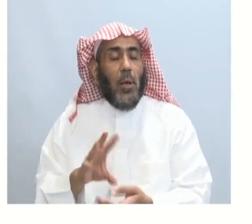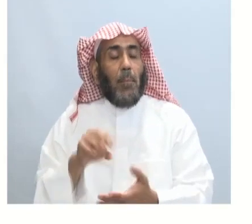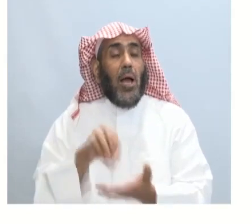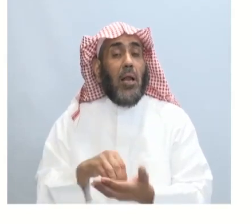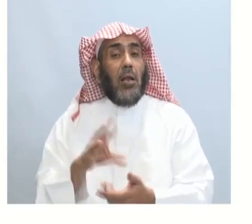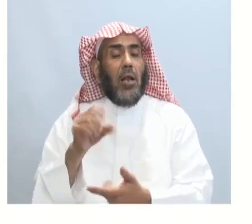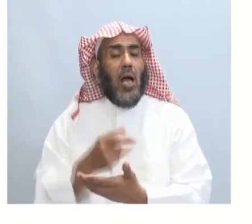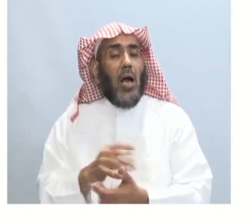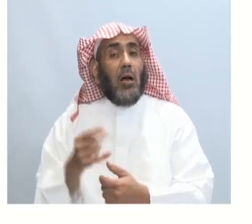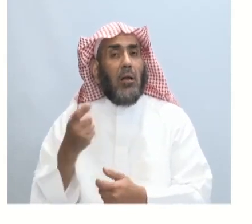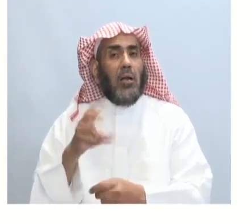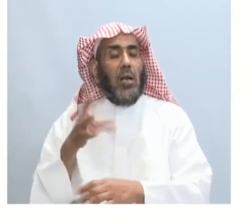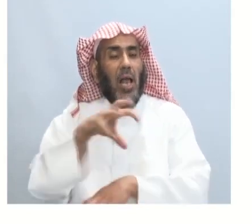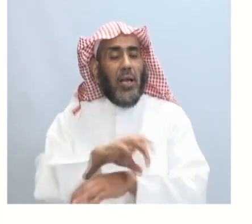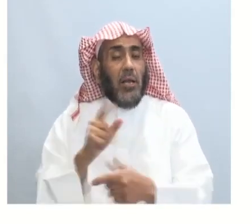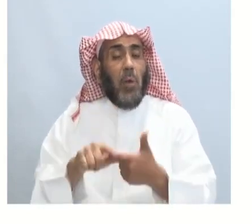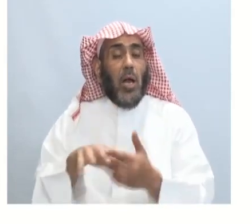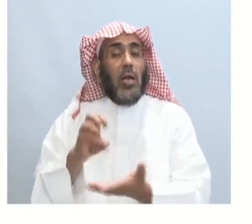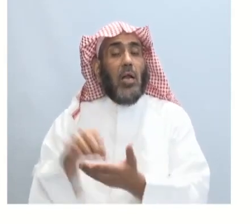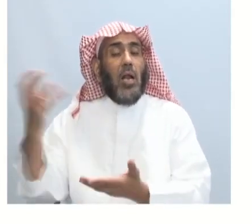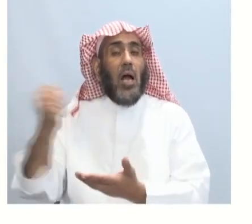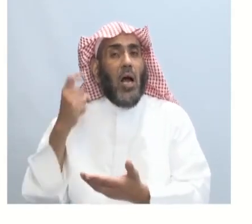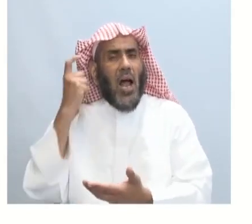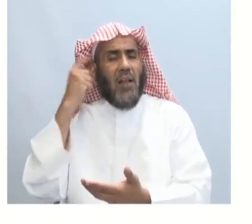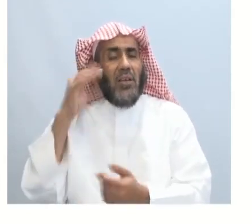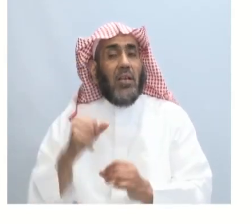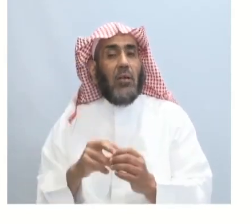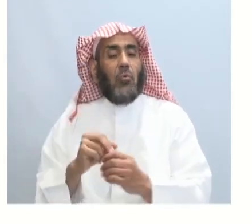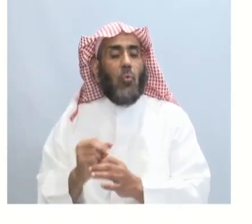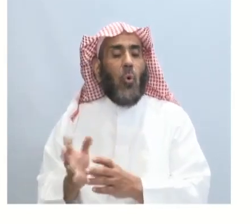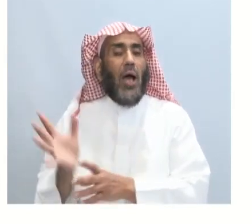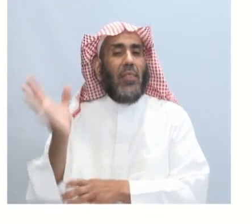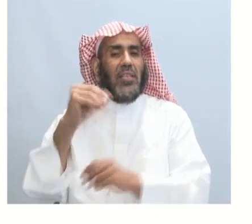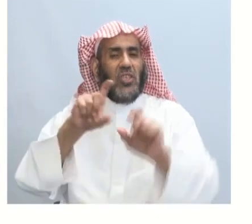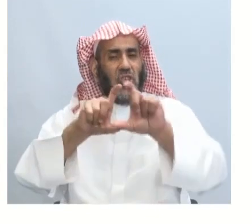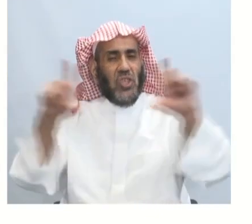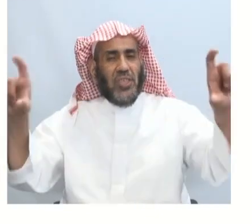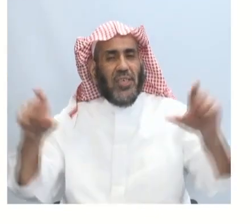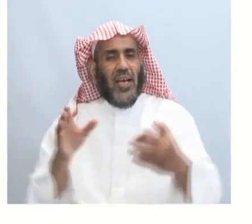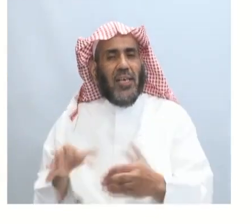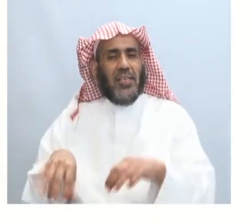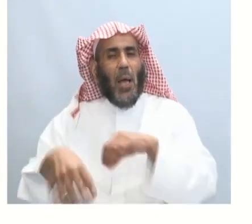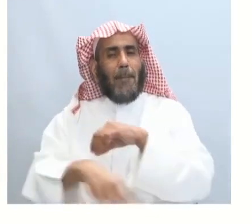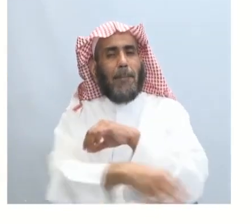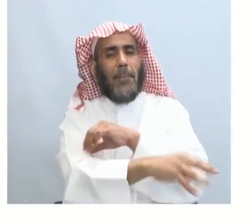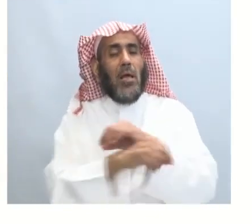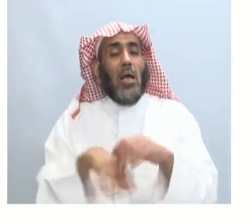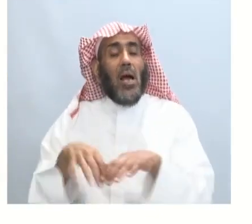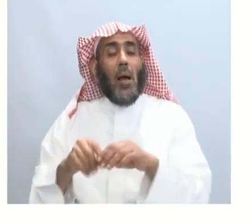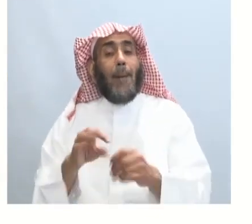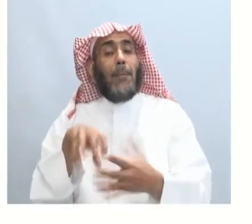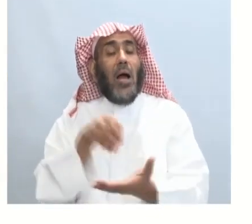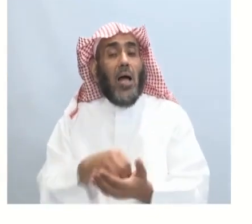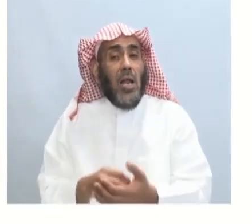العيني محل الحق الفكري وفي هذا التشجير يبين لك هذا الامر وهي اقسام محل